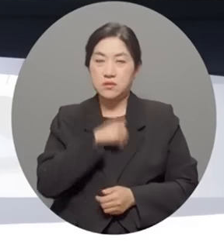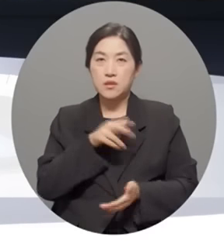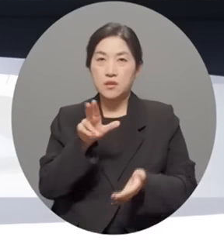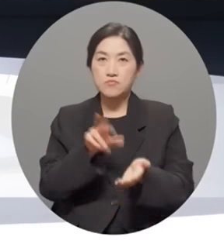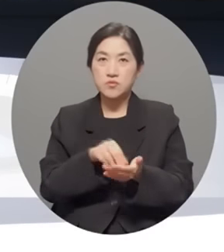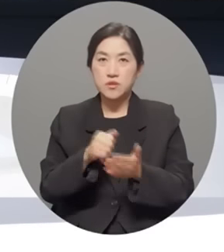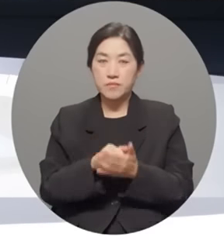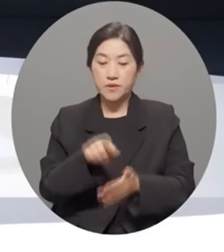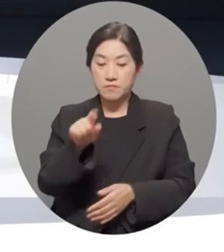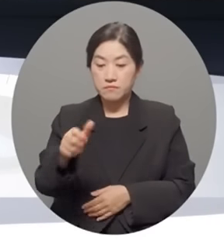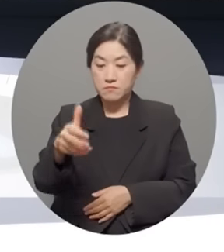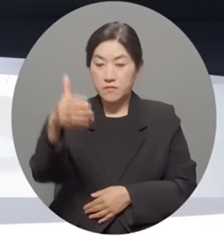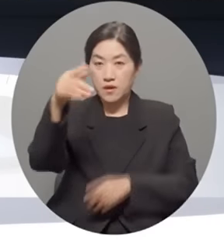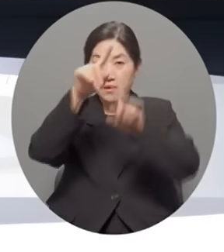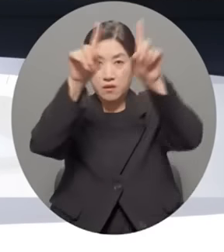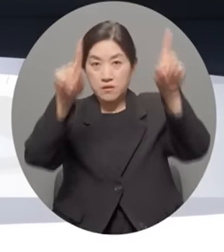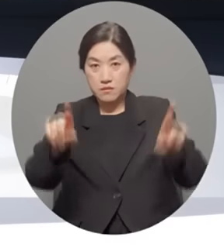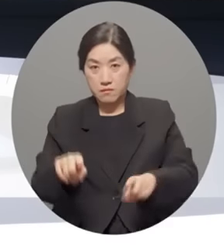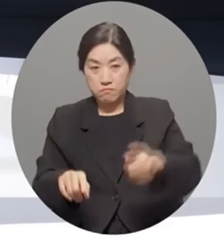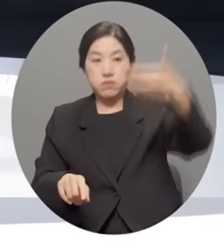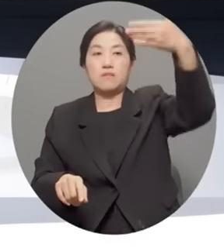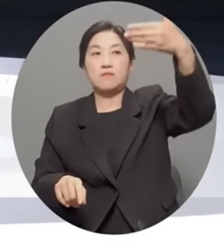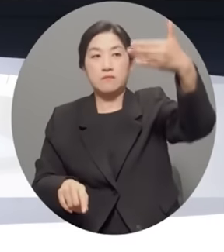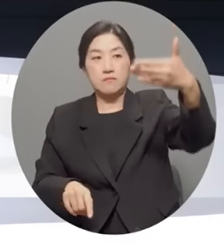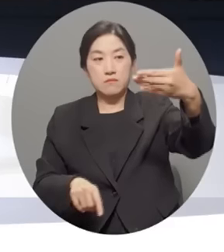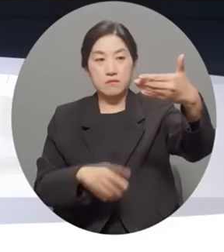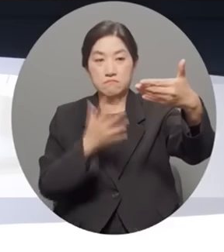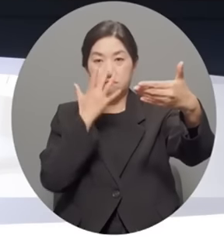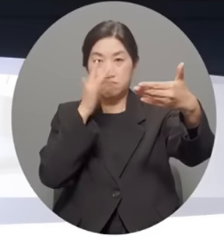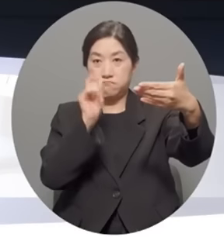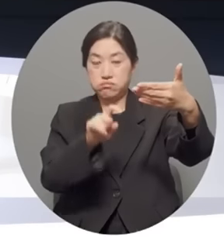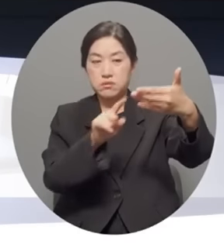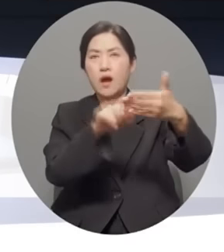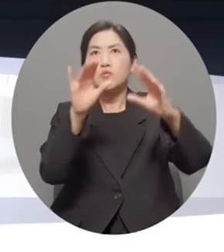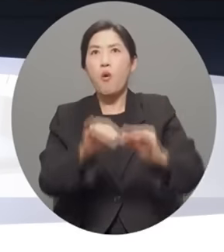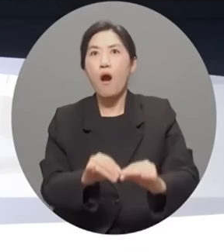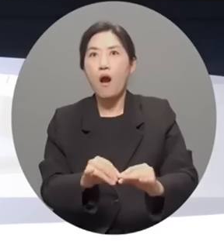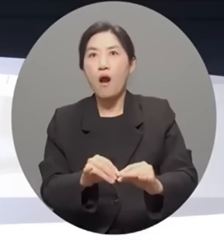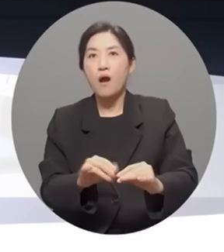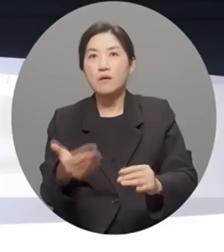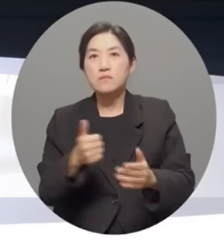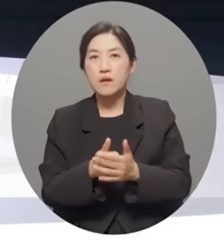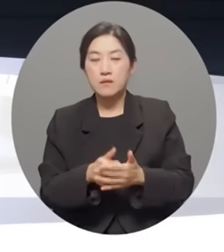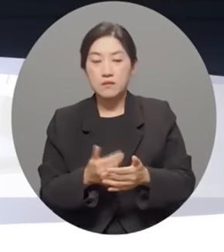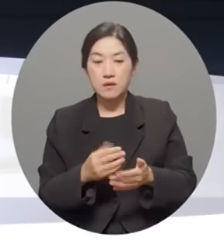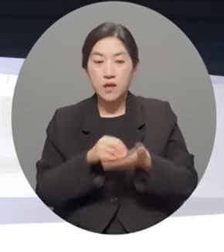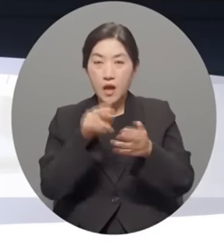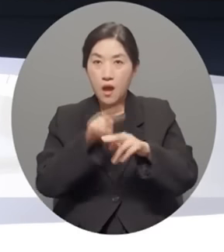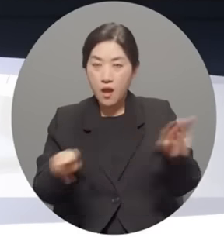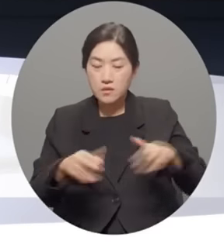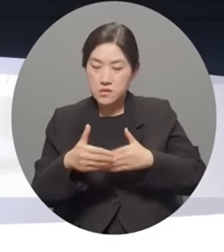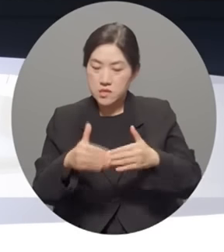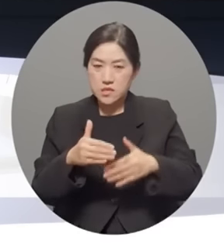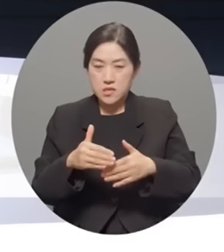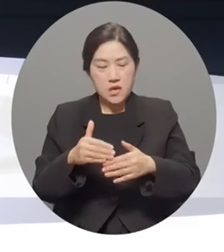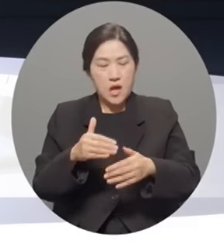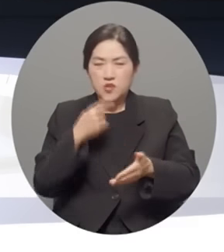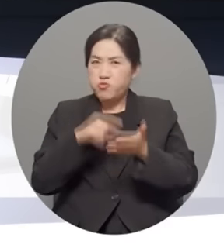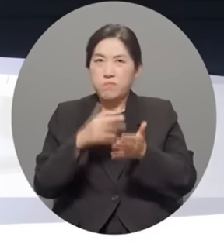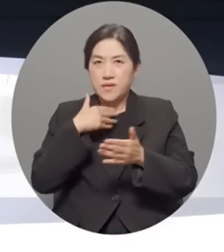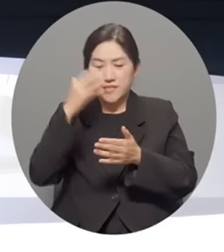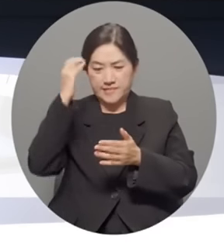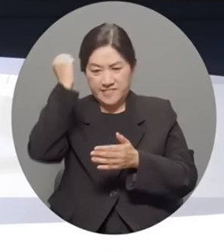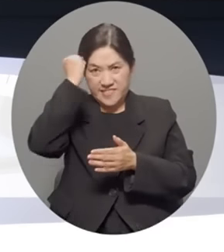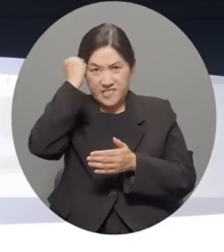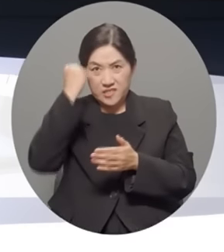때든 팝업창의 동의 버튼을 모르고 누르는 경우가 많은데다 가입 해지 절차가 번거롭다는 겁니다 해지하기